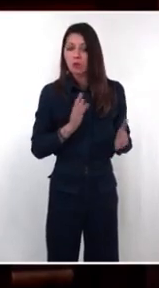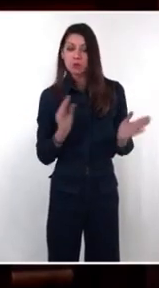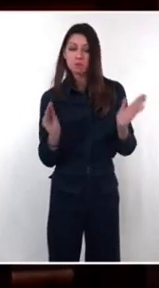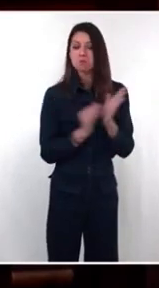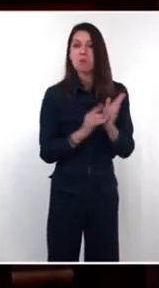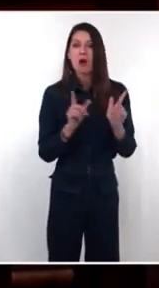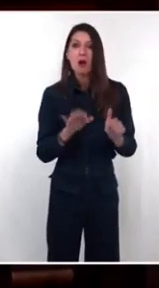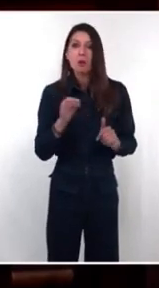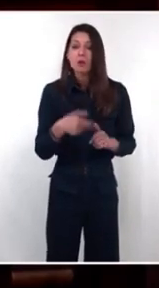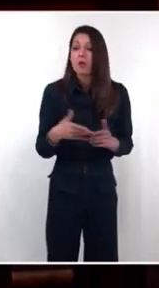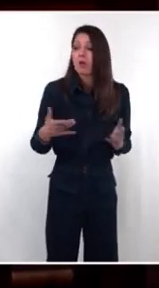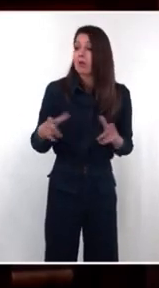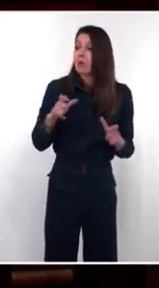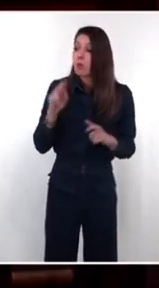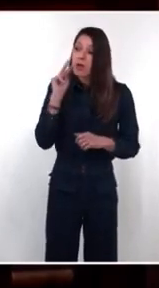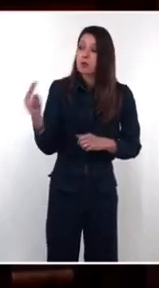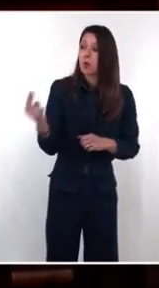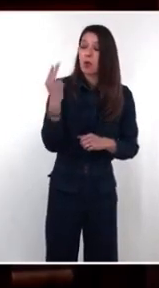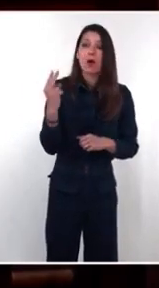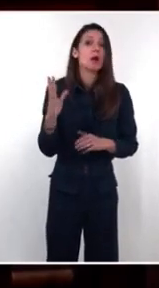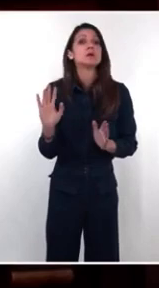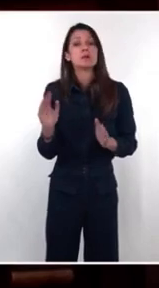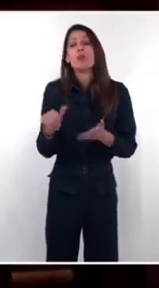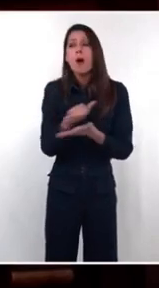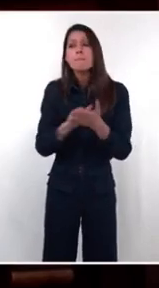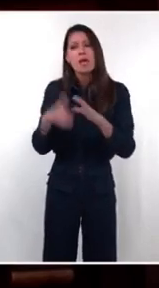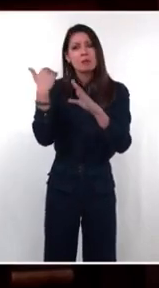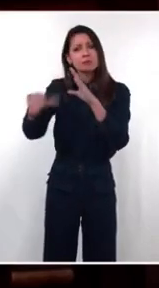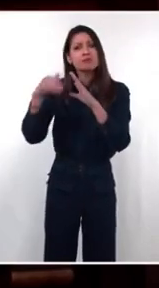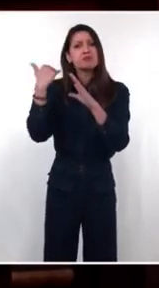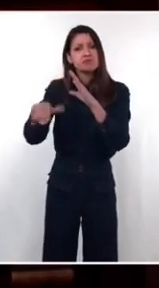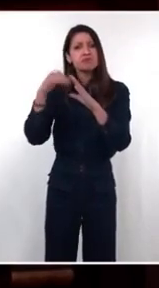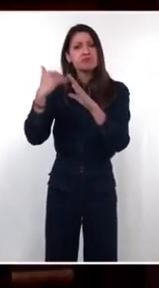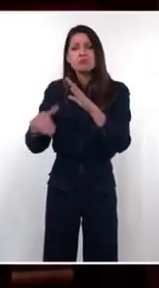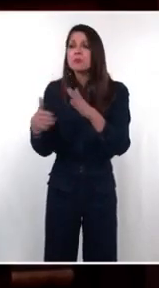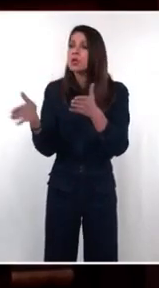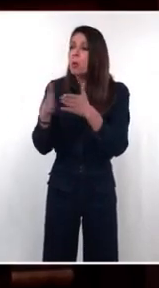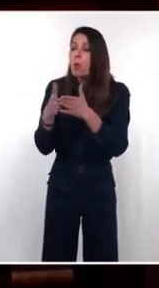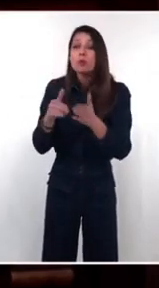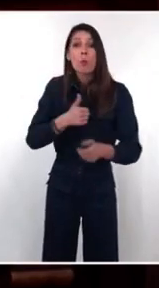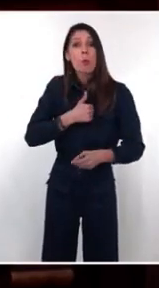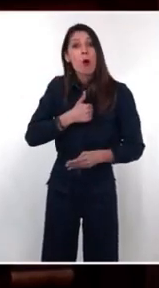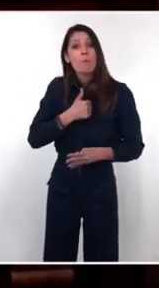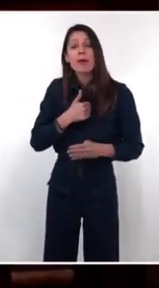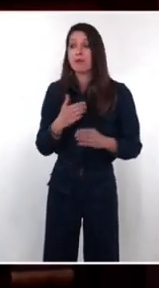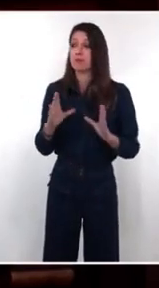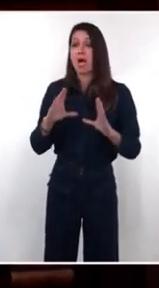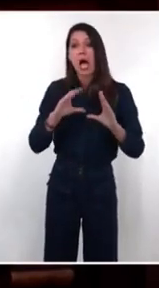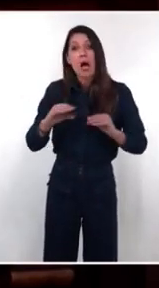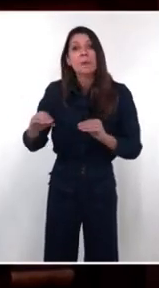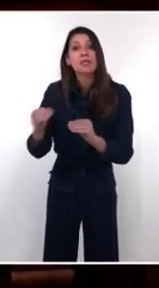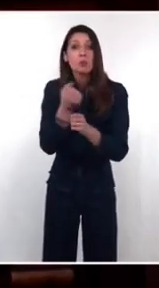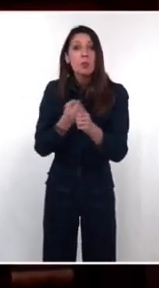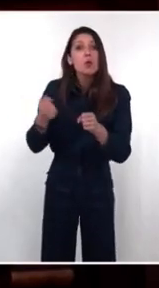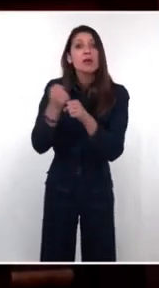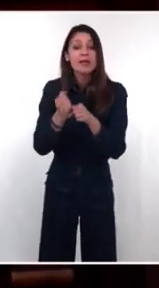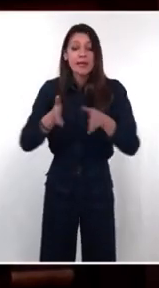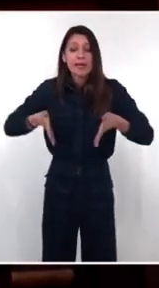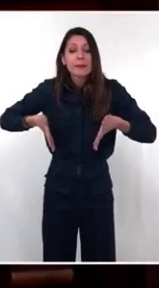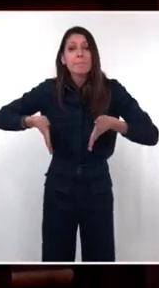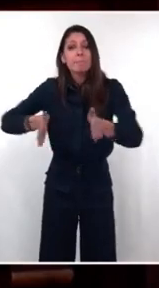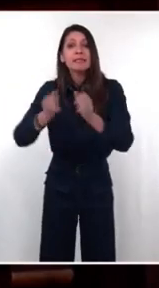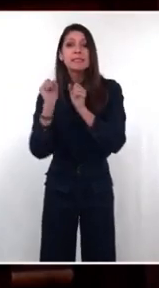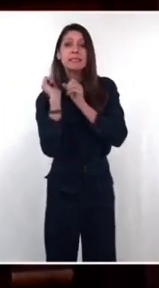regarde, il peut ressortir les mails que je lui avais faits il y a plusieurs mois où je demandais moi-même un aménagement cyclable, notamment pour les gamins qui sortaient